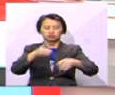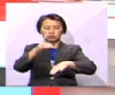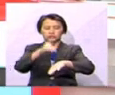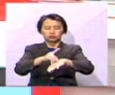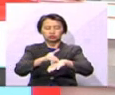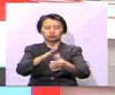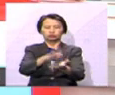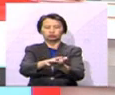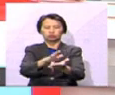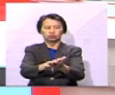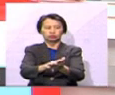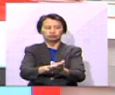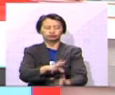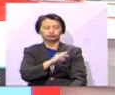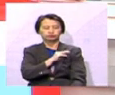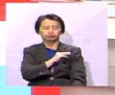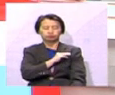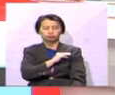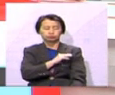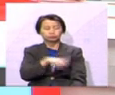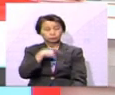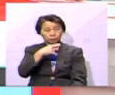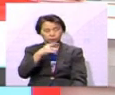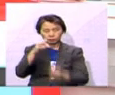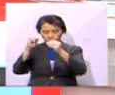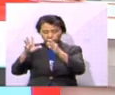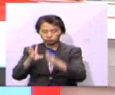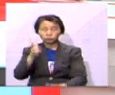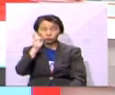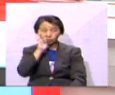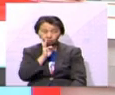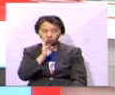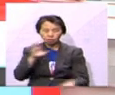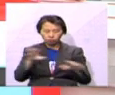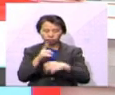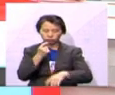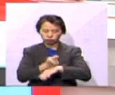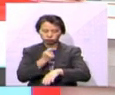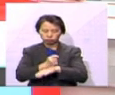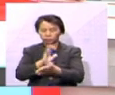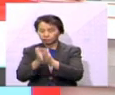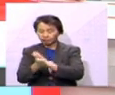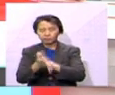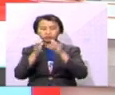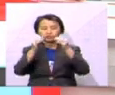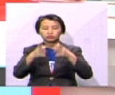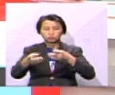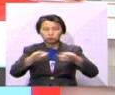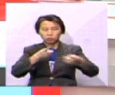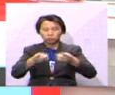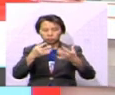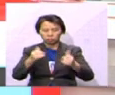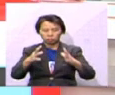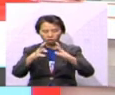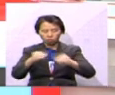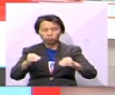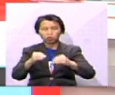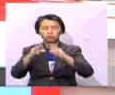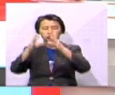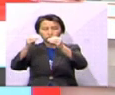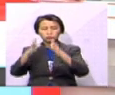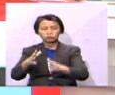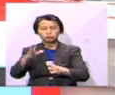sekolah. Menterinya, Datuk Seri Mazli Khalid berkata guru wanita yang menjalankan tugas sebagai guru disiplin kini mengatasi bilangan guru